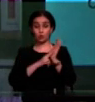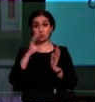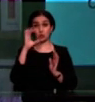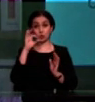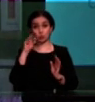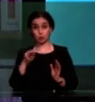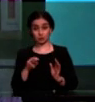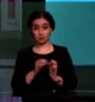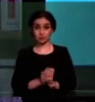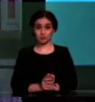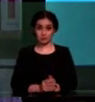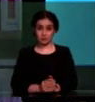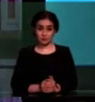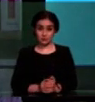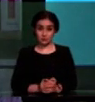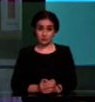0,48.